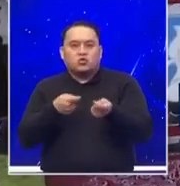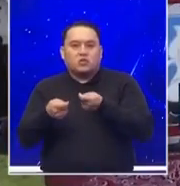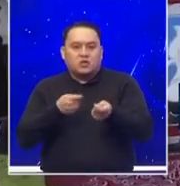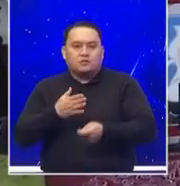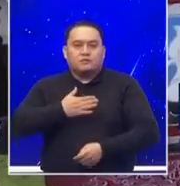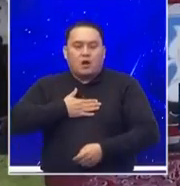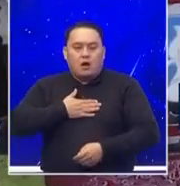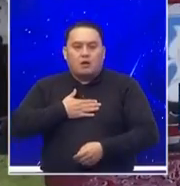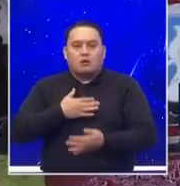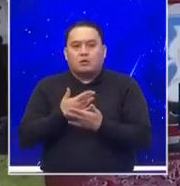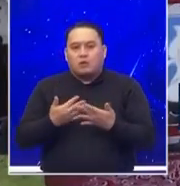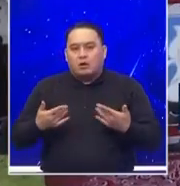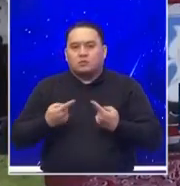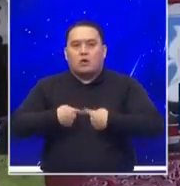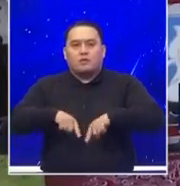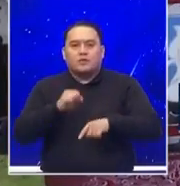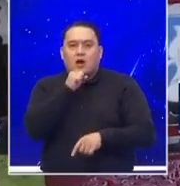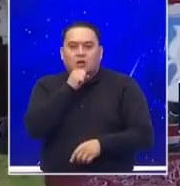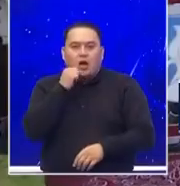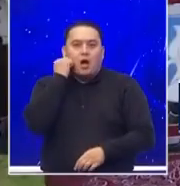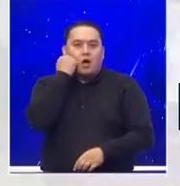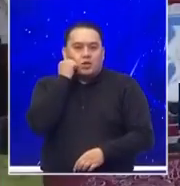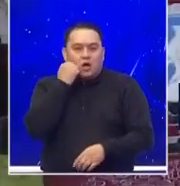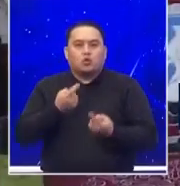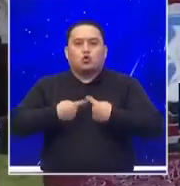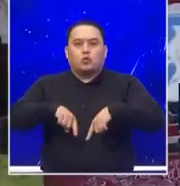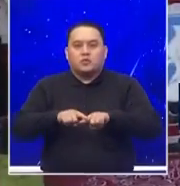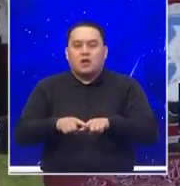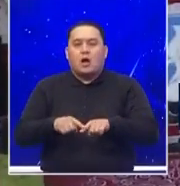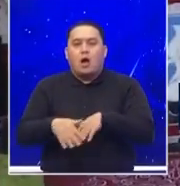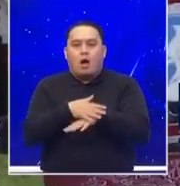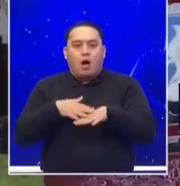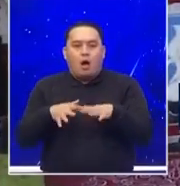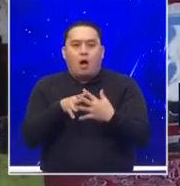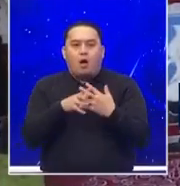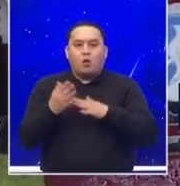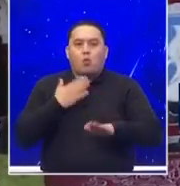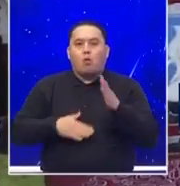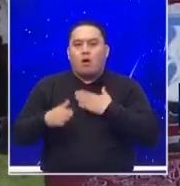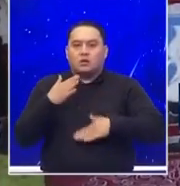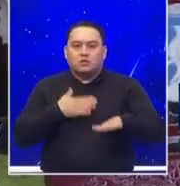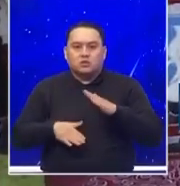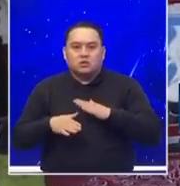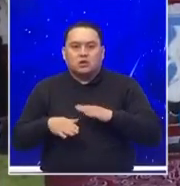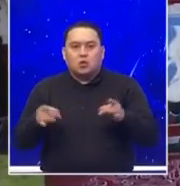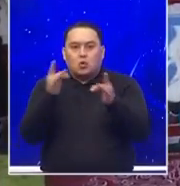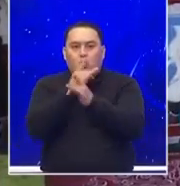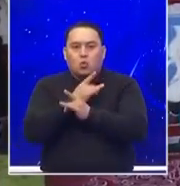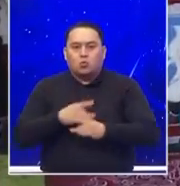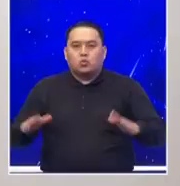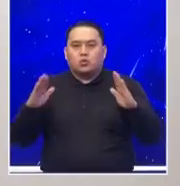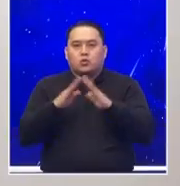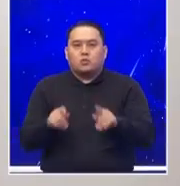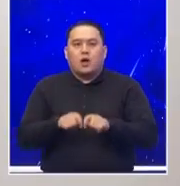бар, аталар үйірмесі, әжелер үйірмесі. Ауыл тұрғындар үшін үлкен қуаныш болып жатыр. Мәдениет үйіміз